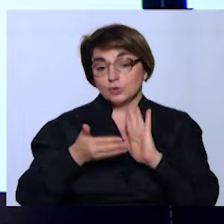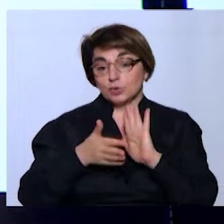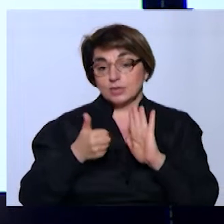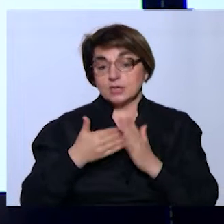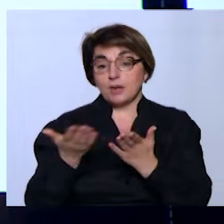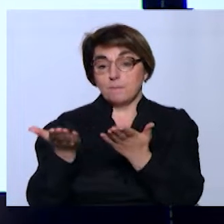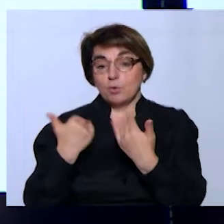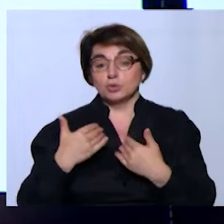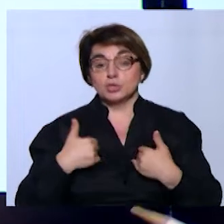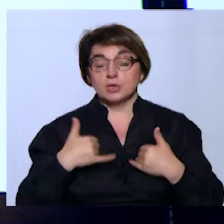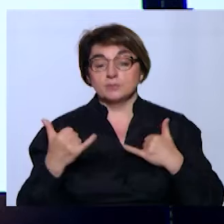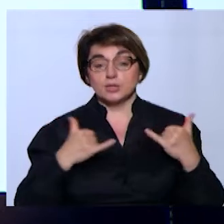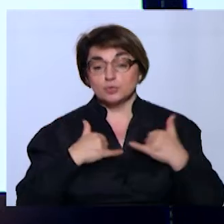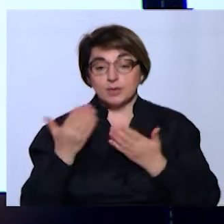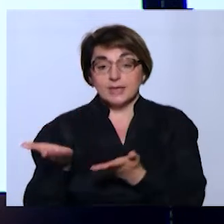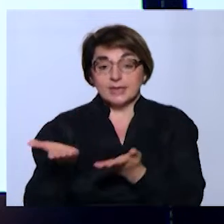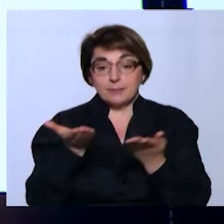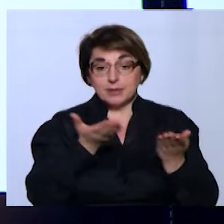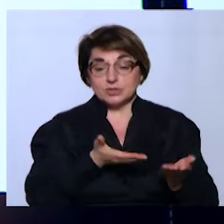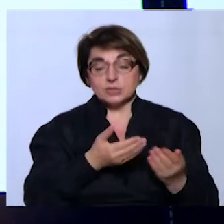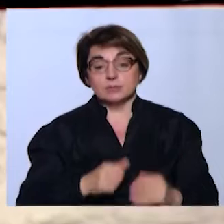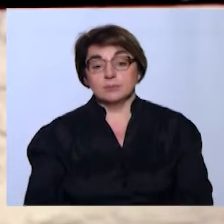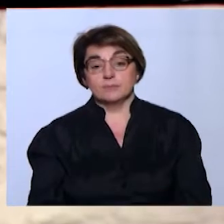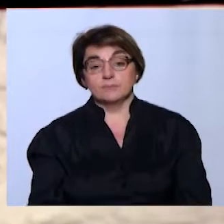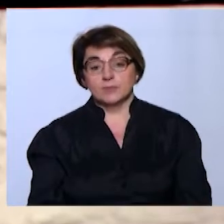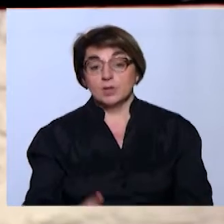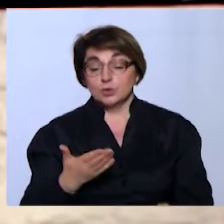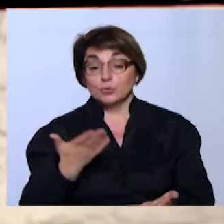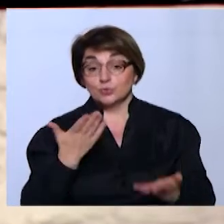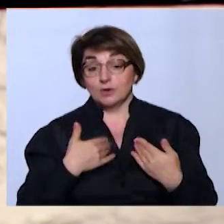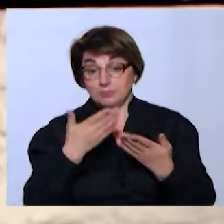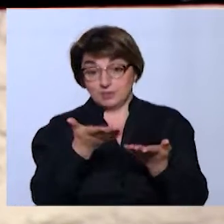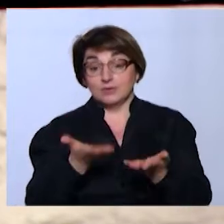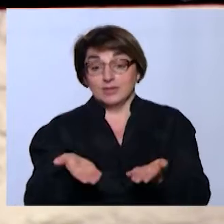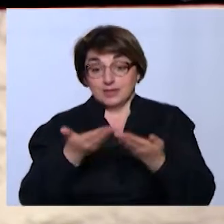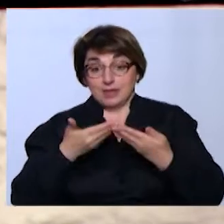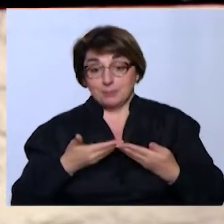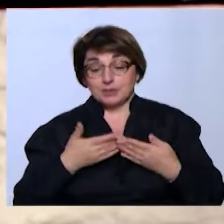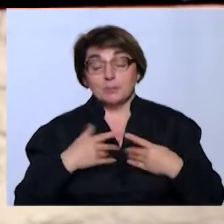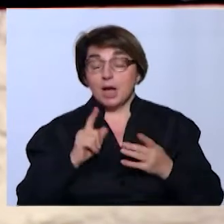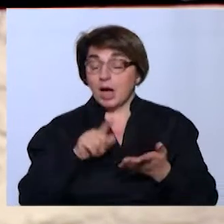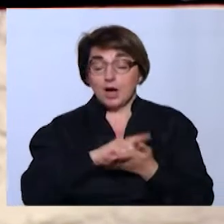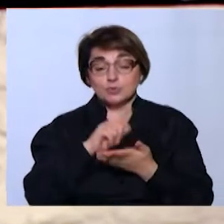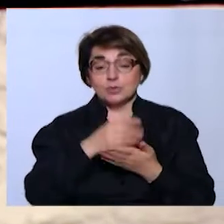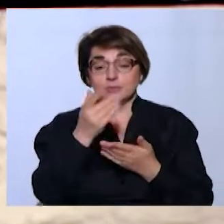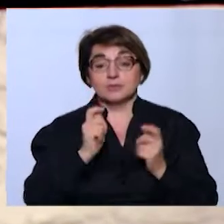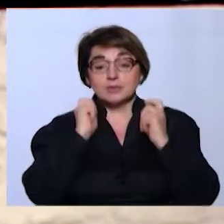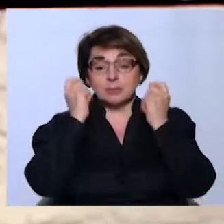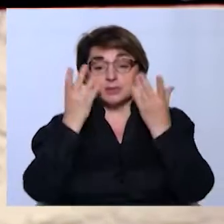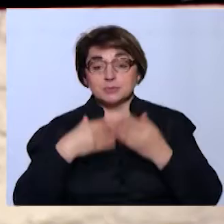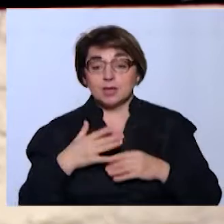მოდი ჩემთან სტუმრად გეპატიჟები. თუ თქვენ დამპატიჟებთ თქვენს დაბადების დღეზე, მე აუცილებლად